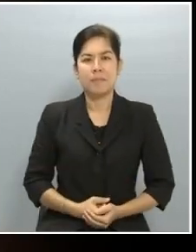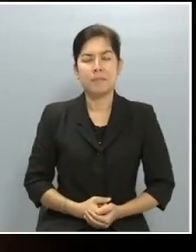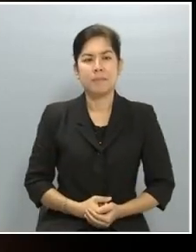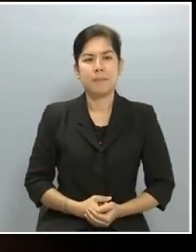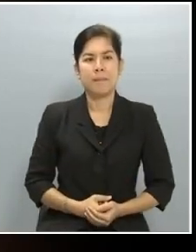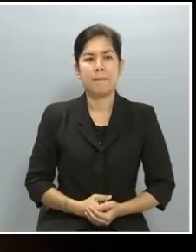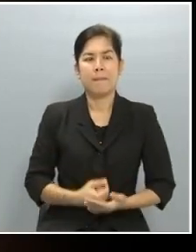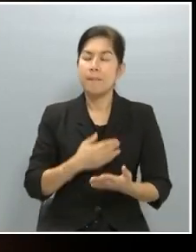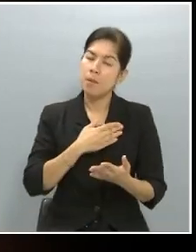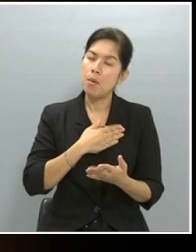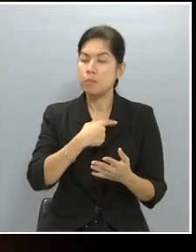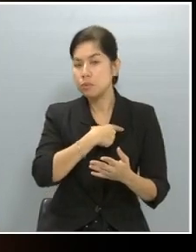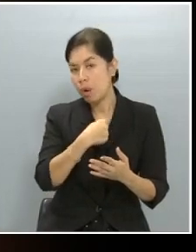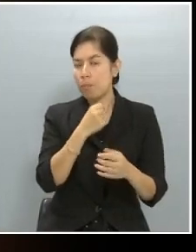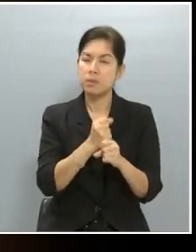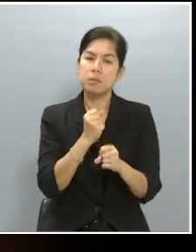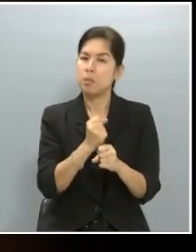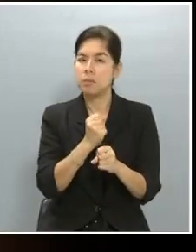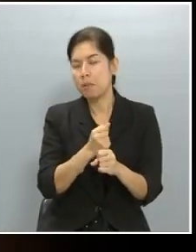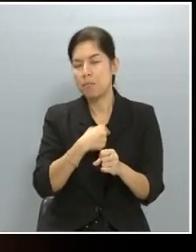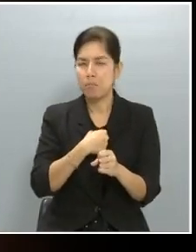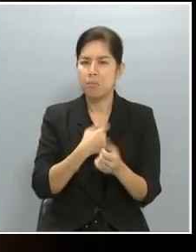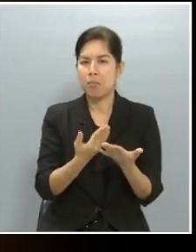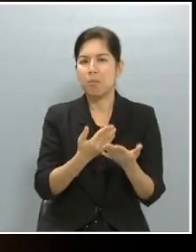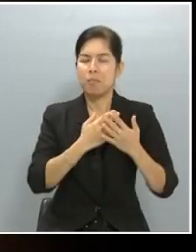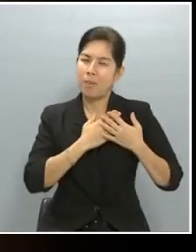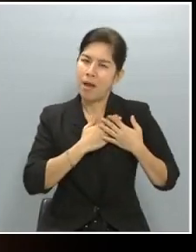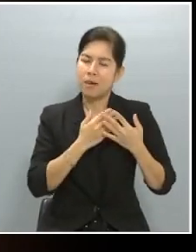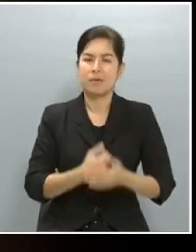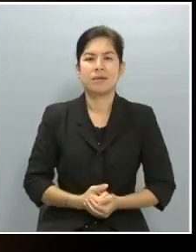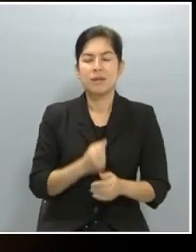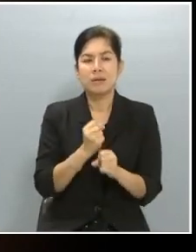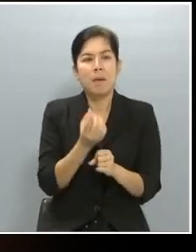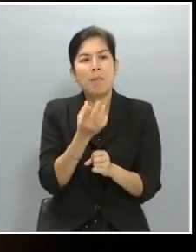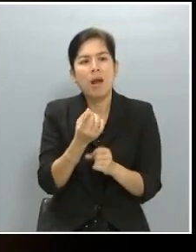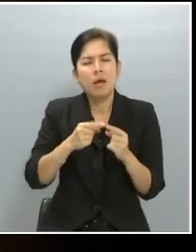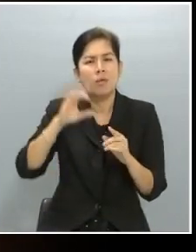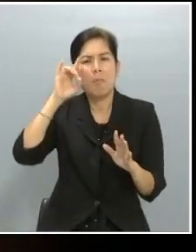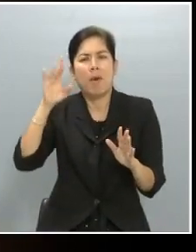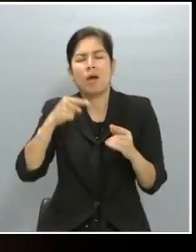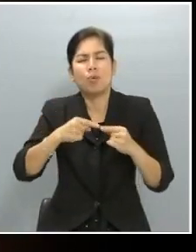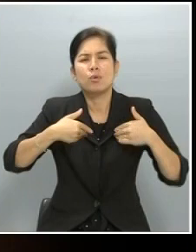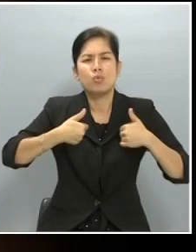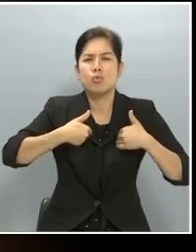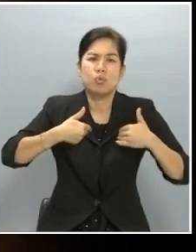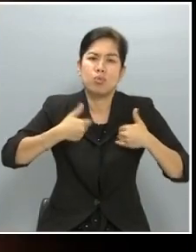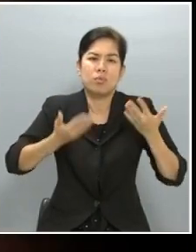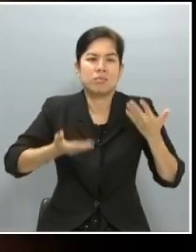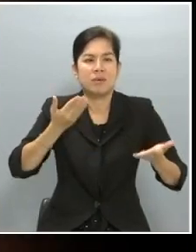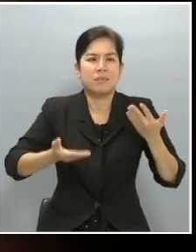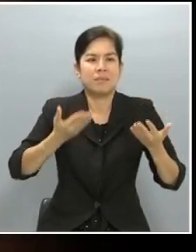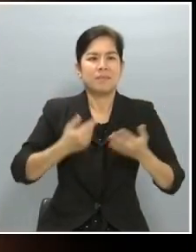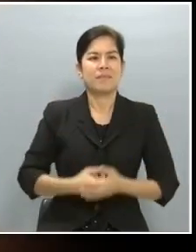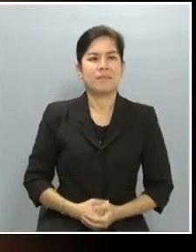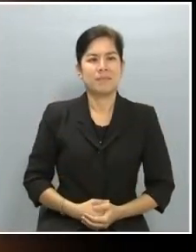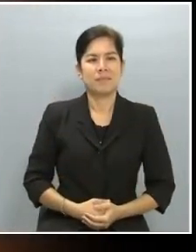รักในสิ่งที่ผมทำจังเลยทำอะไรบ้าๆหัวเราะกับความบ้าของตัวเองถุงเท้าได้ข่าวใส่ไม่ครบเลยนะฮะรู้สึ